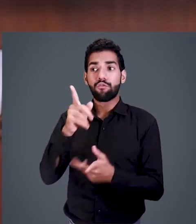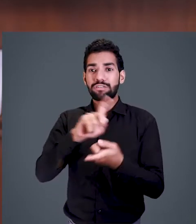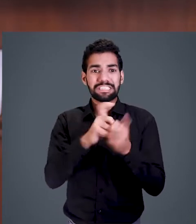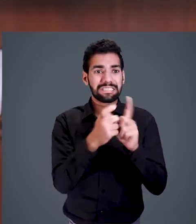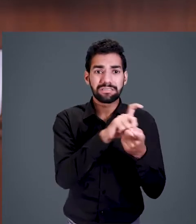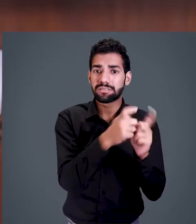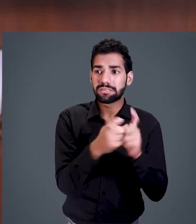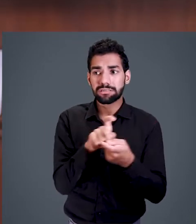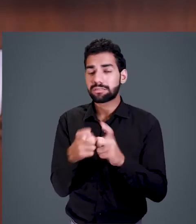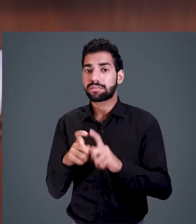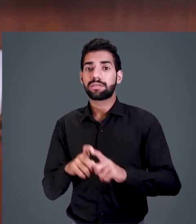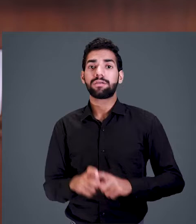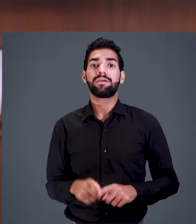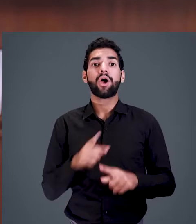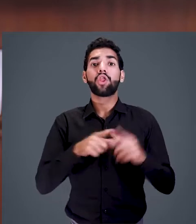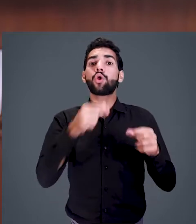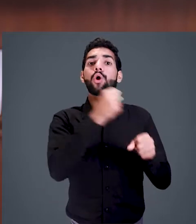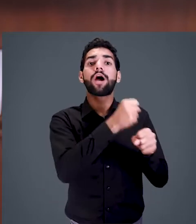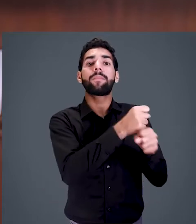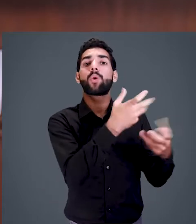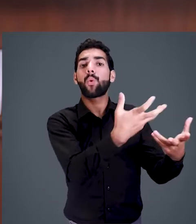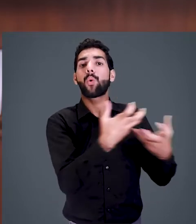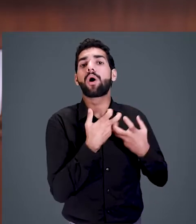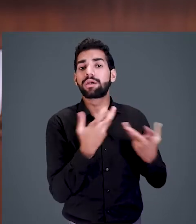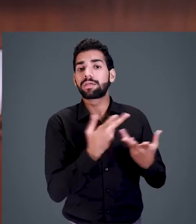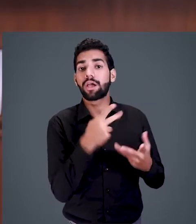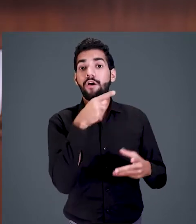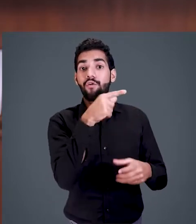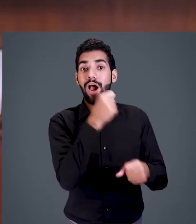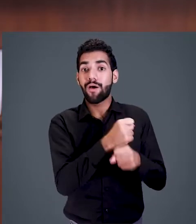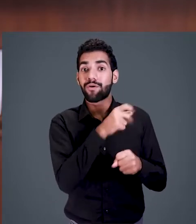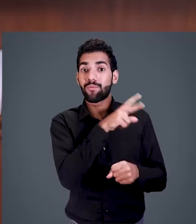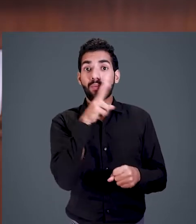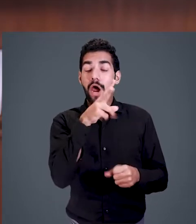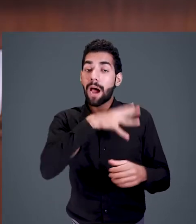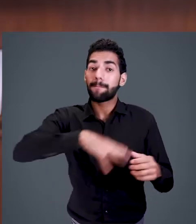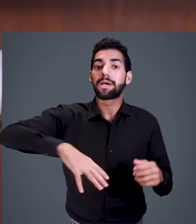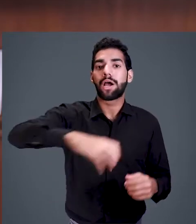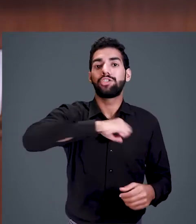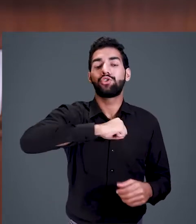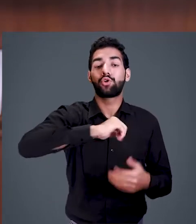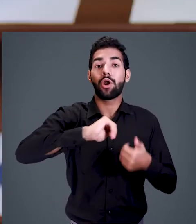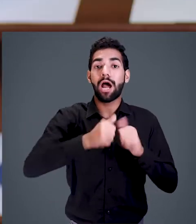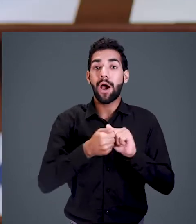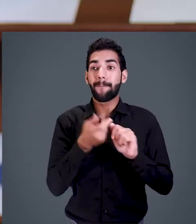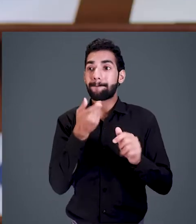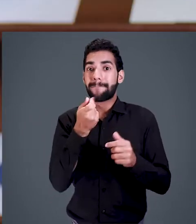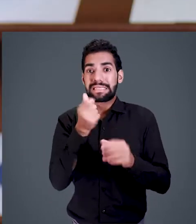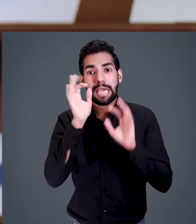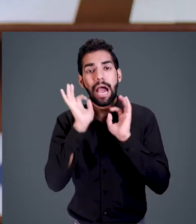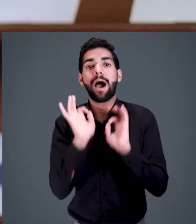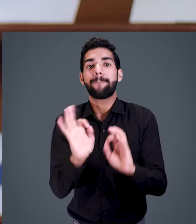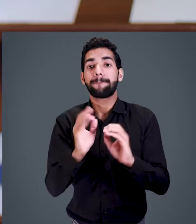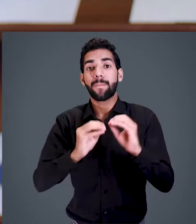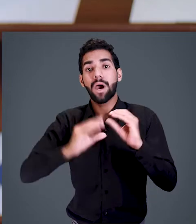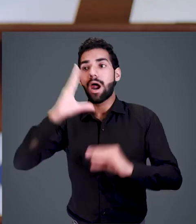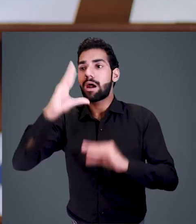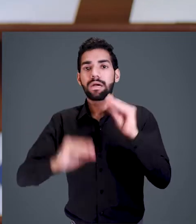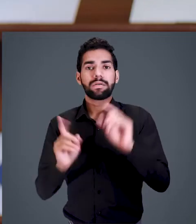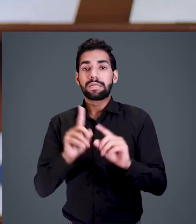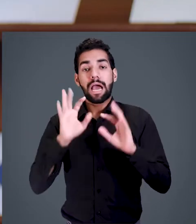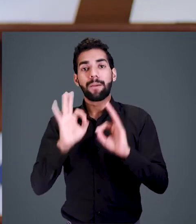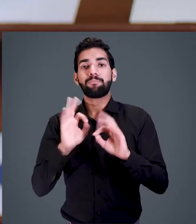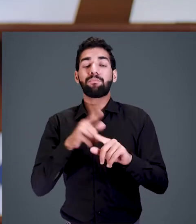करती है? फ्लक्चुएट हो रही होती है। लेकिन गवर्नमेंट्स क्या चाहती हैं कि हम इस प्राइस को कंट्रोल रखें, लेकिन प्राइस को कंट्रोल करना